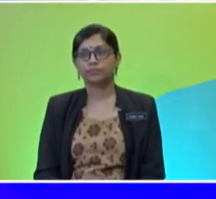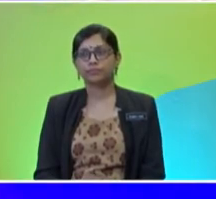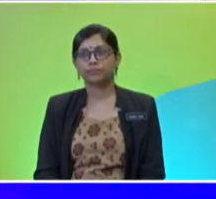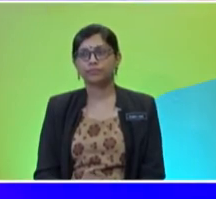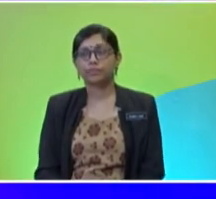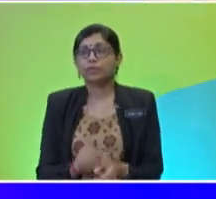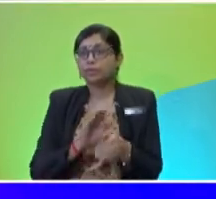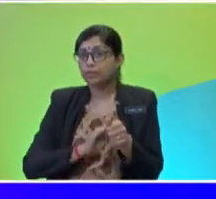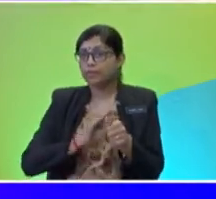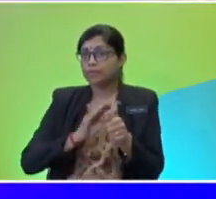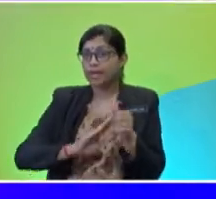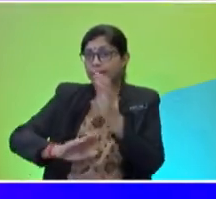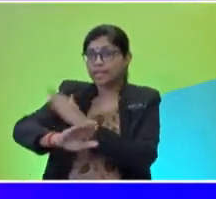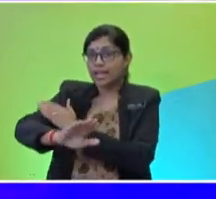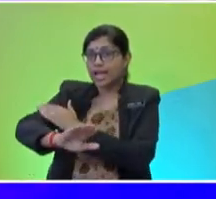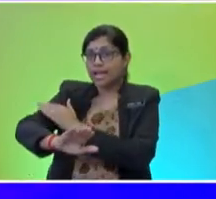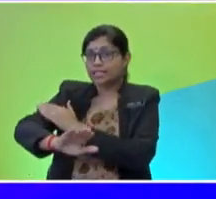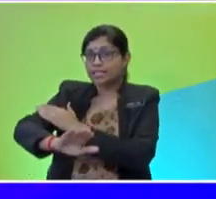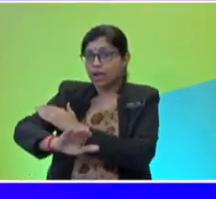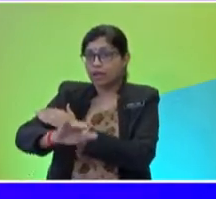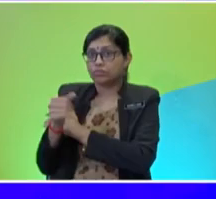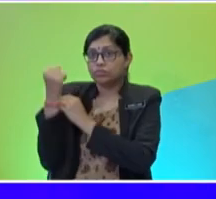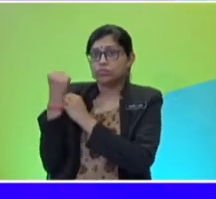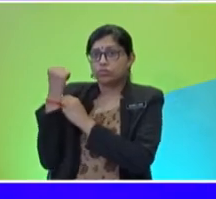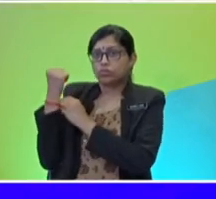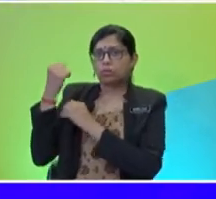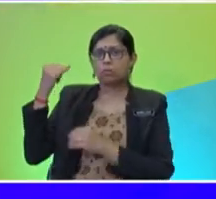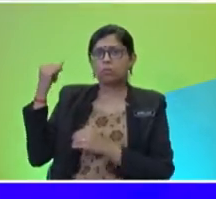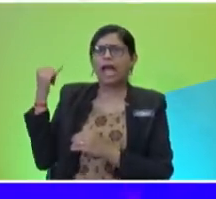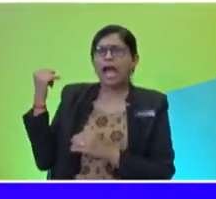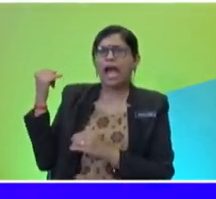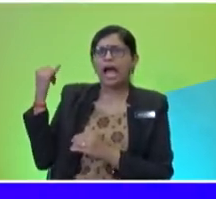Lepas tu tangan angkat tangan. Angkat tangan